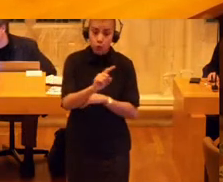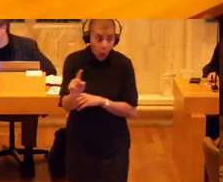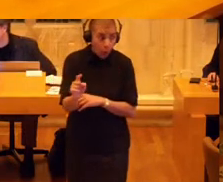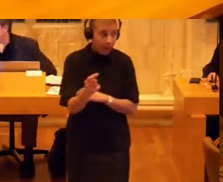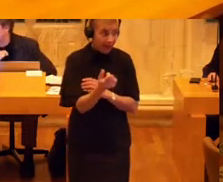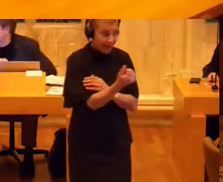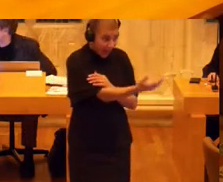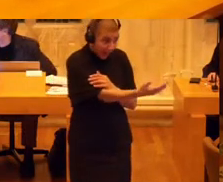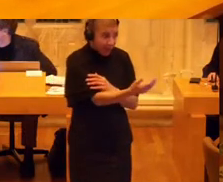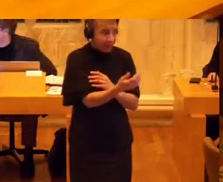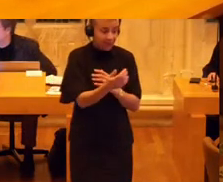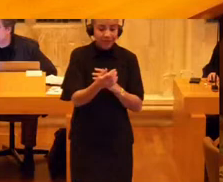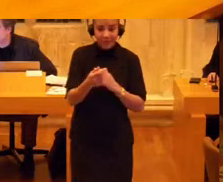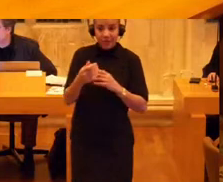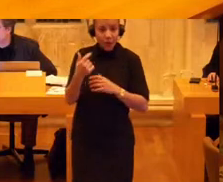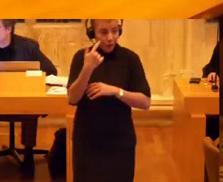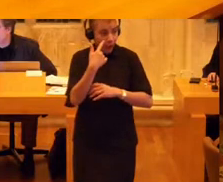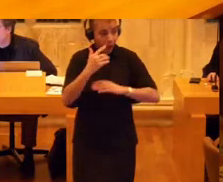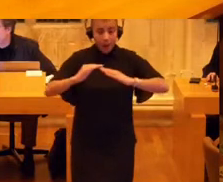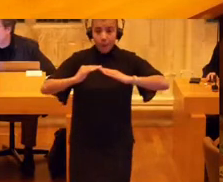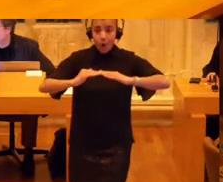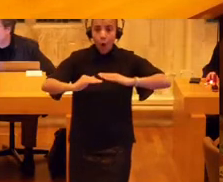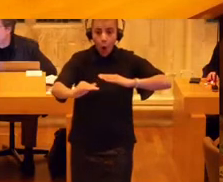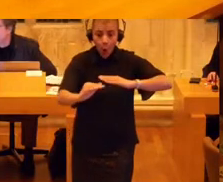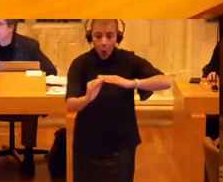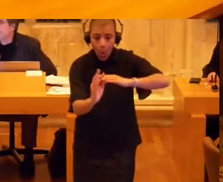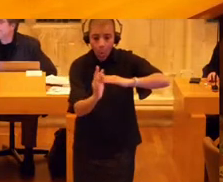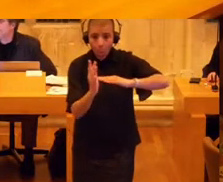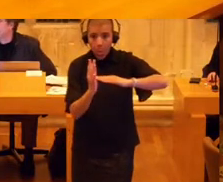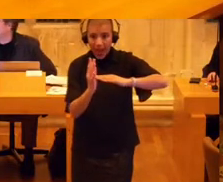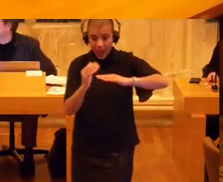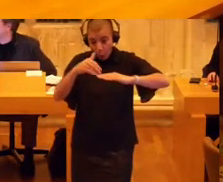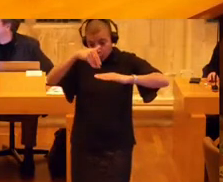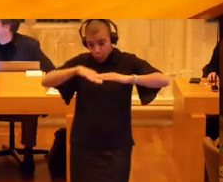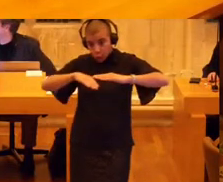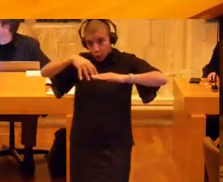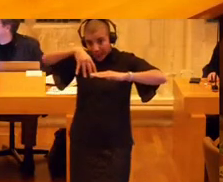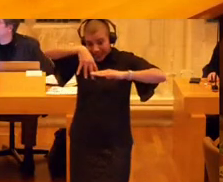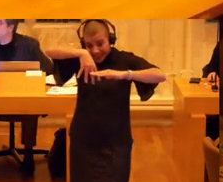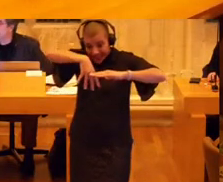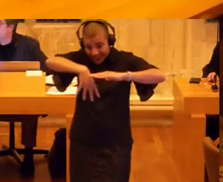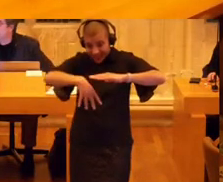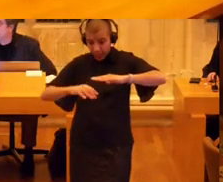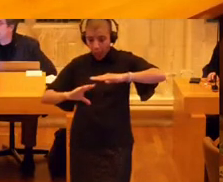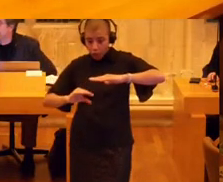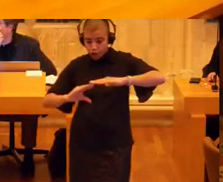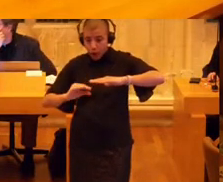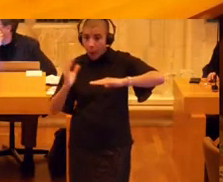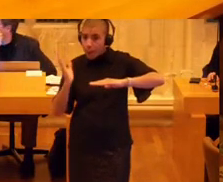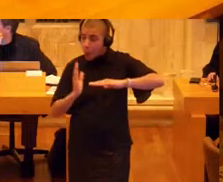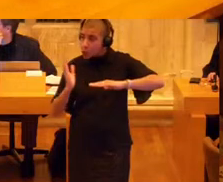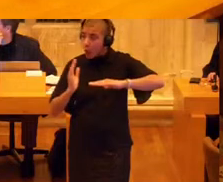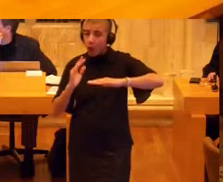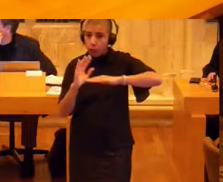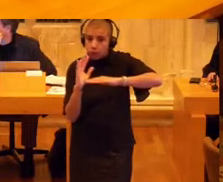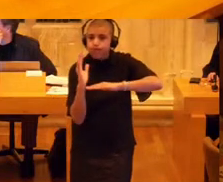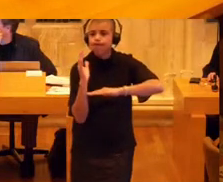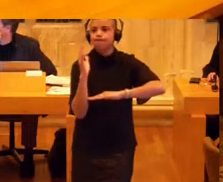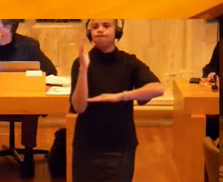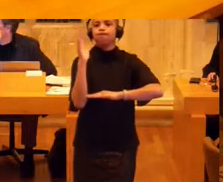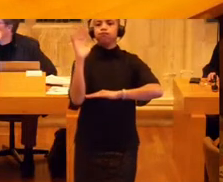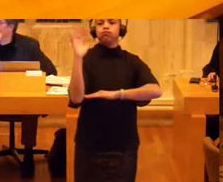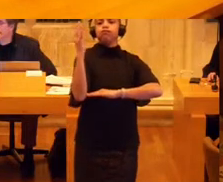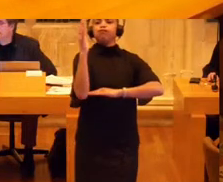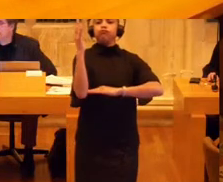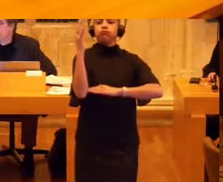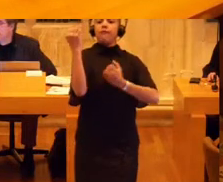des endroits où l'arbre, quand même, peut avoir une santé importante. Donc, dans le choix qui est fait de la division, à